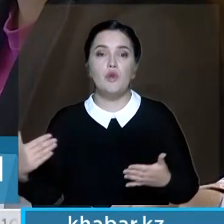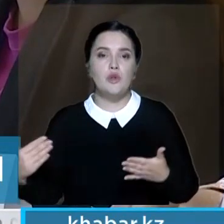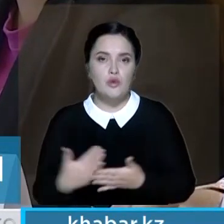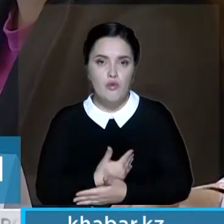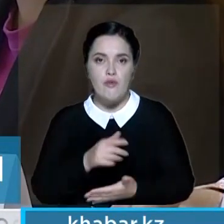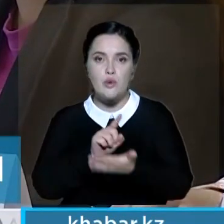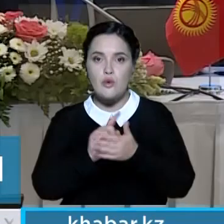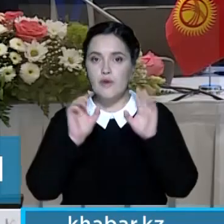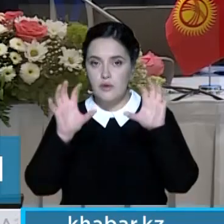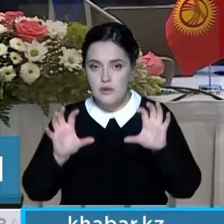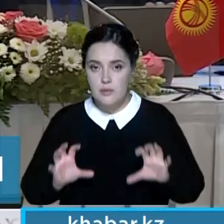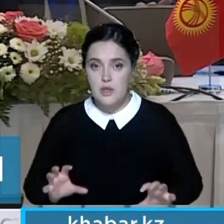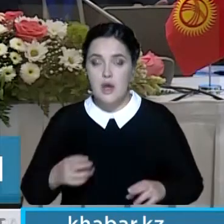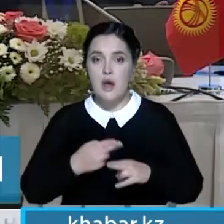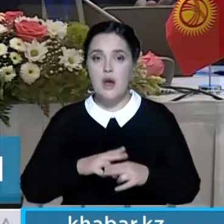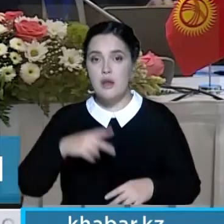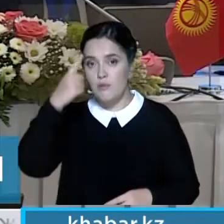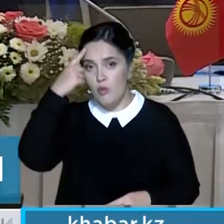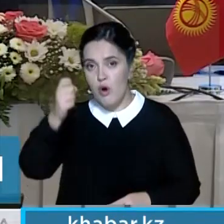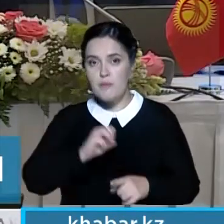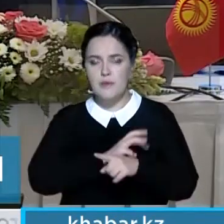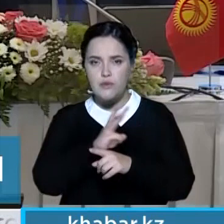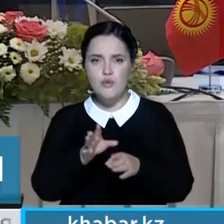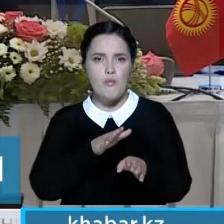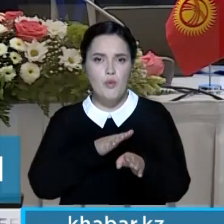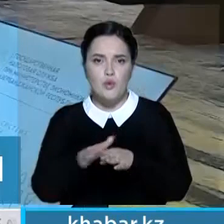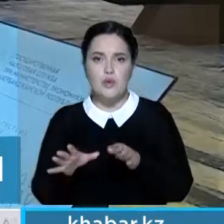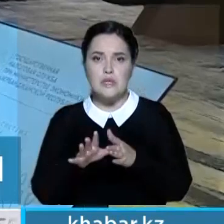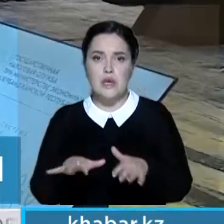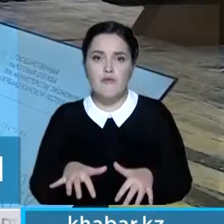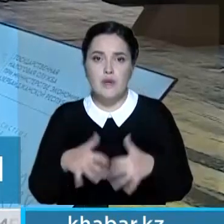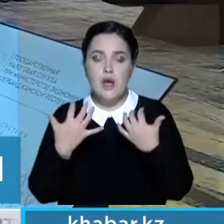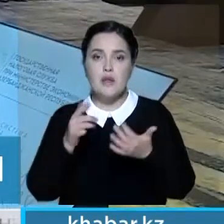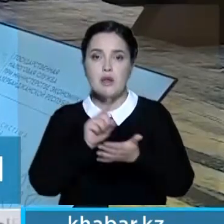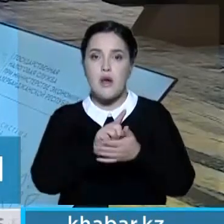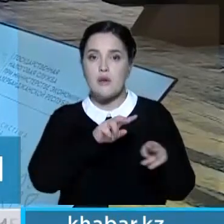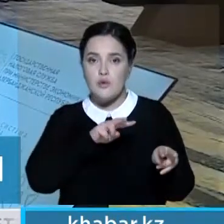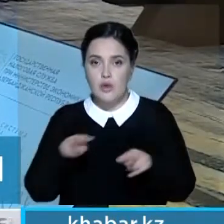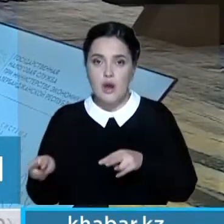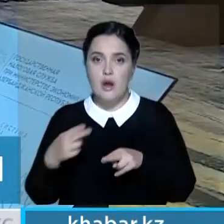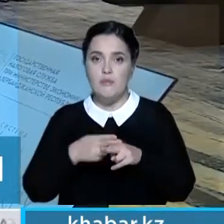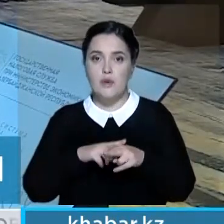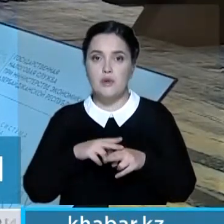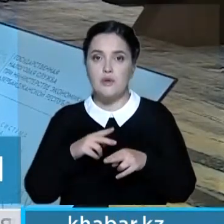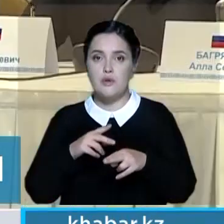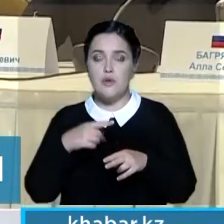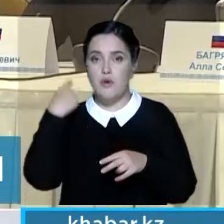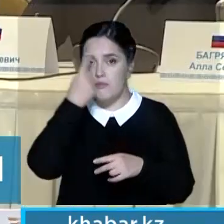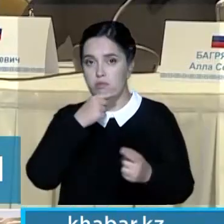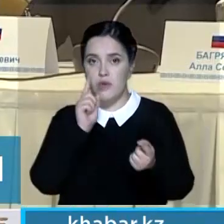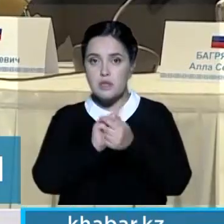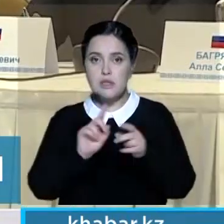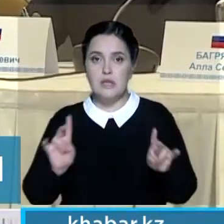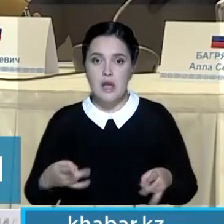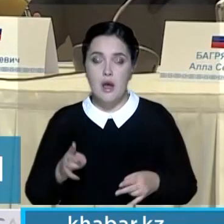разработке нового налогового кодекса, отметил он. Напомню, обеспечить полную цифровизацию налогового контроля, исключив любое